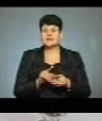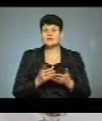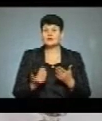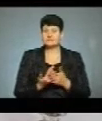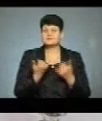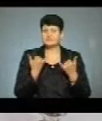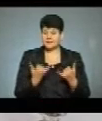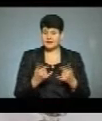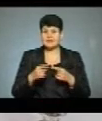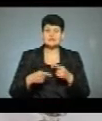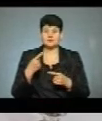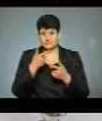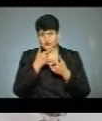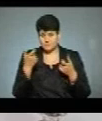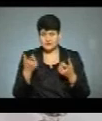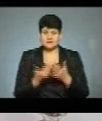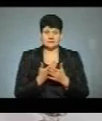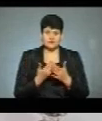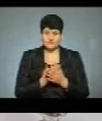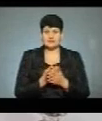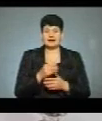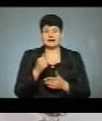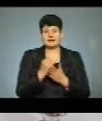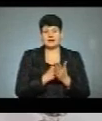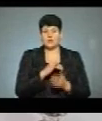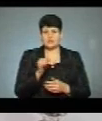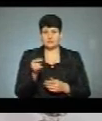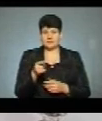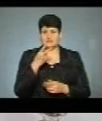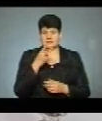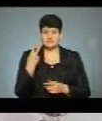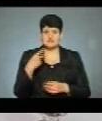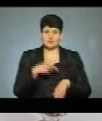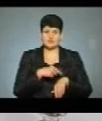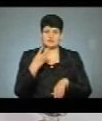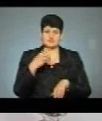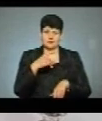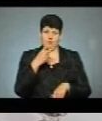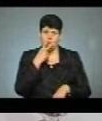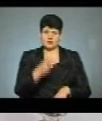Наступний інформаційний випуск на телеканалі ЮА Тернопіль. Дивіться о 20:30. Побачимось.